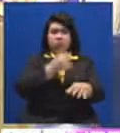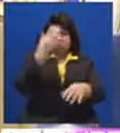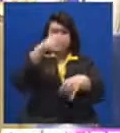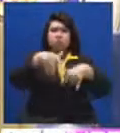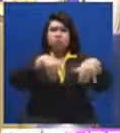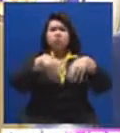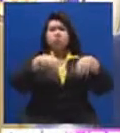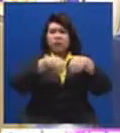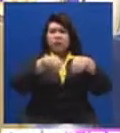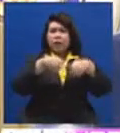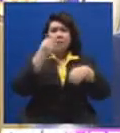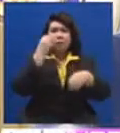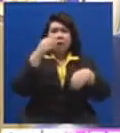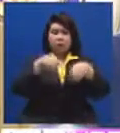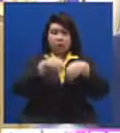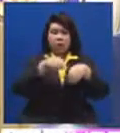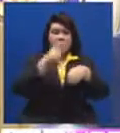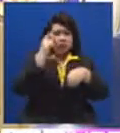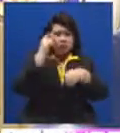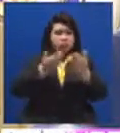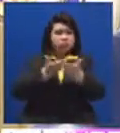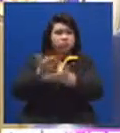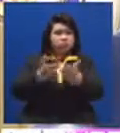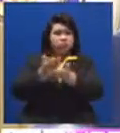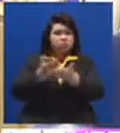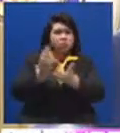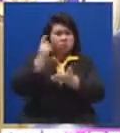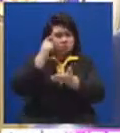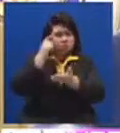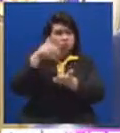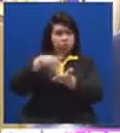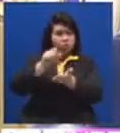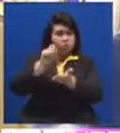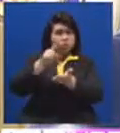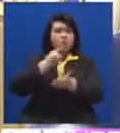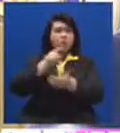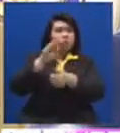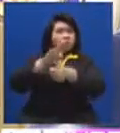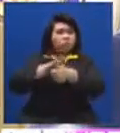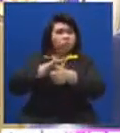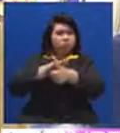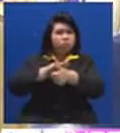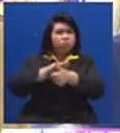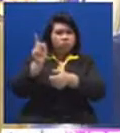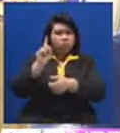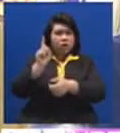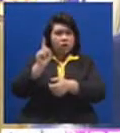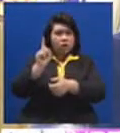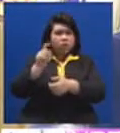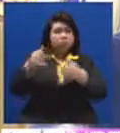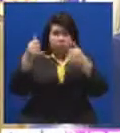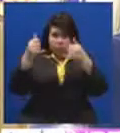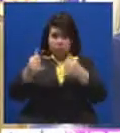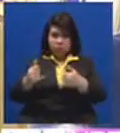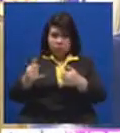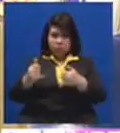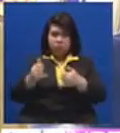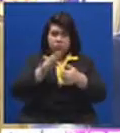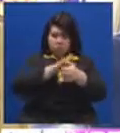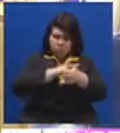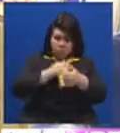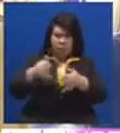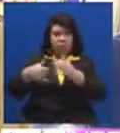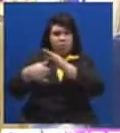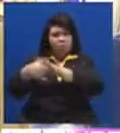านเดียวกันเพราะฉะนั้นการเจรจาเนี่ยก็คือศูนย์เนี่ยจะยึดหลักของเมตตาธรรมนะคะก็คือให้เขาเนี่ยเห็นอกเห็นใจซึ่งกันและ